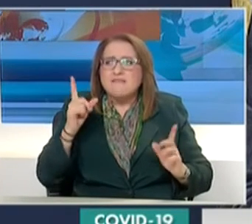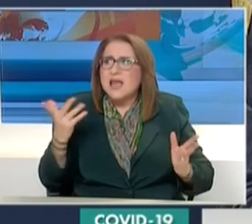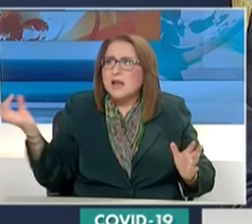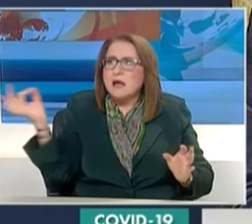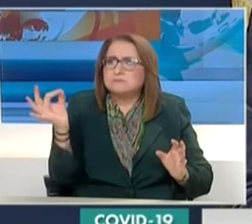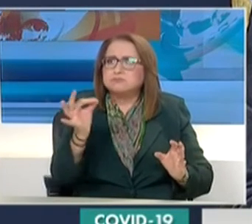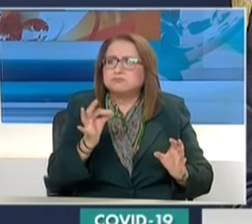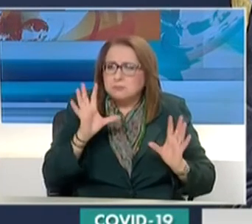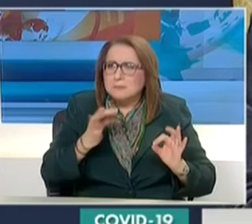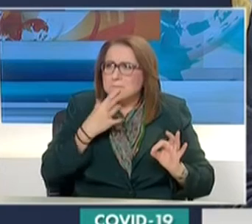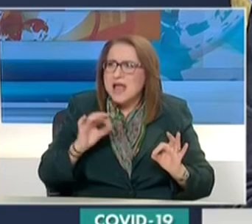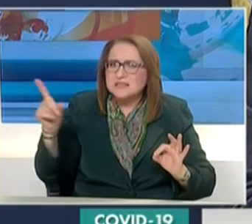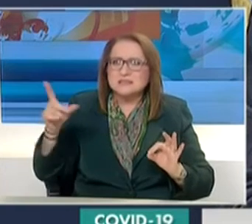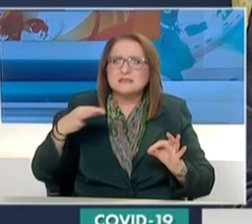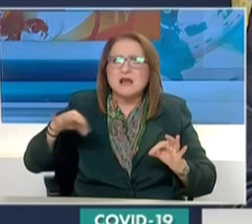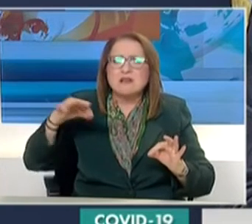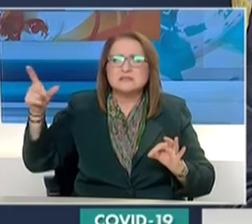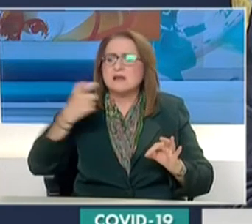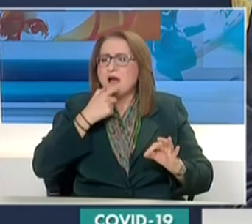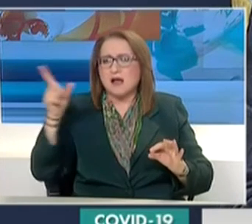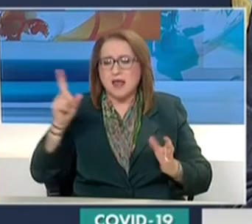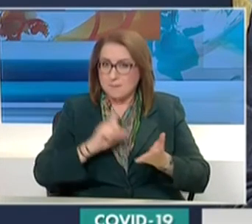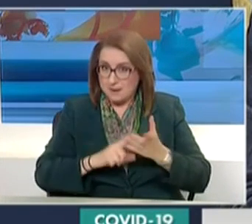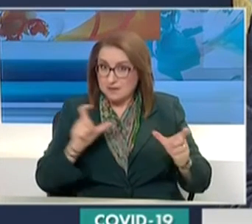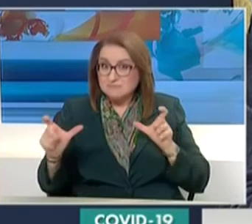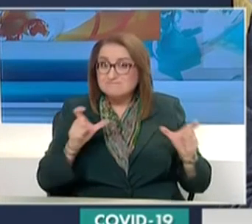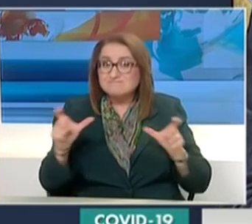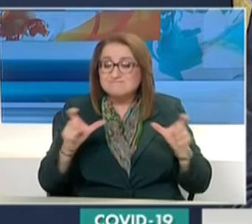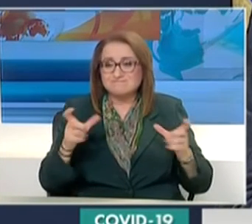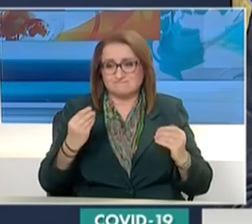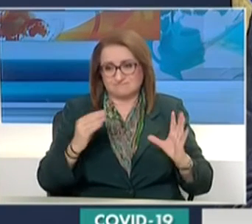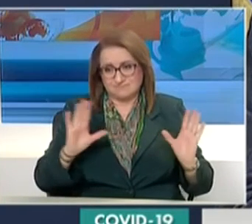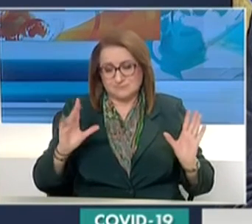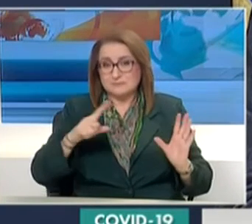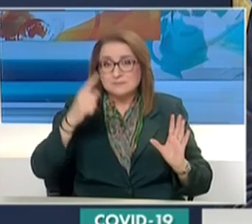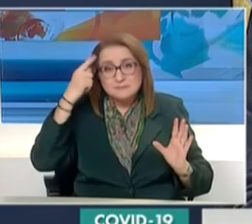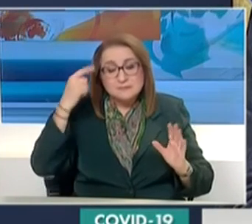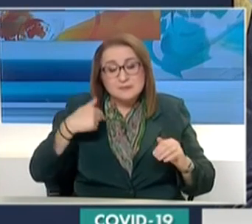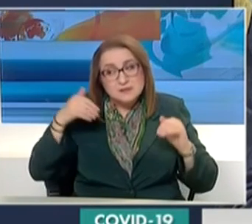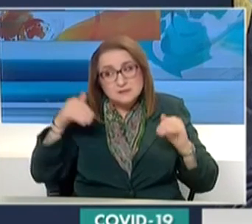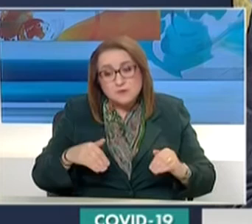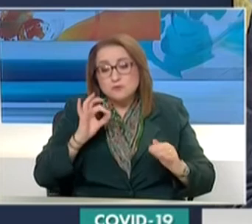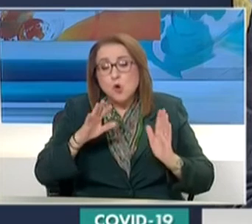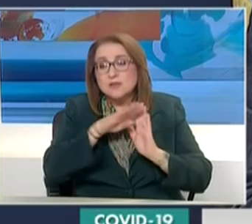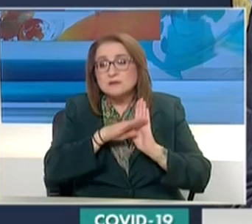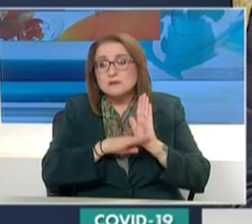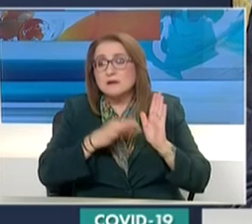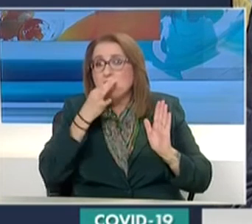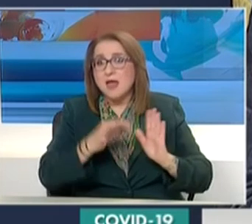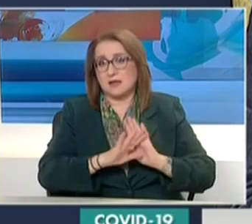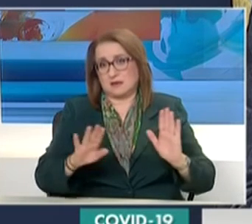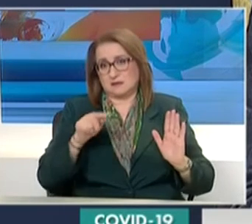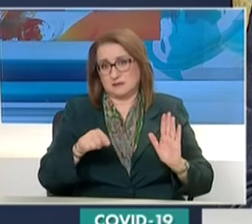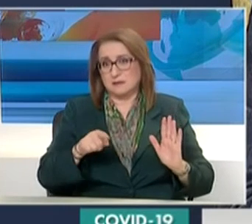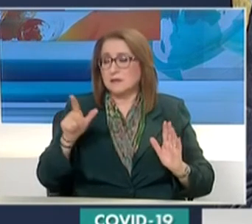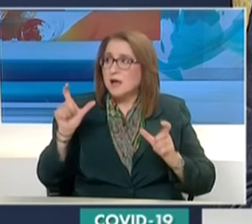μετάδοση της νόσου. Άρα πρέπει να είμαστε σε επαγρύπνηση, να τονίσουμε αυτή την ανάγκη συμμόρφωση με τον περιορισμό των μετακινήσεων σε αυτούς τους